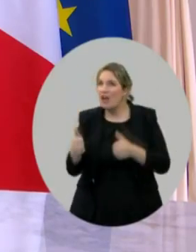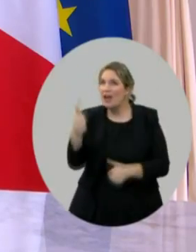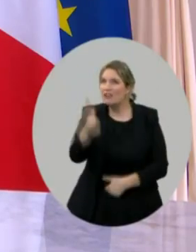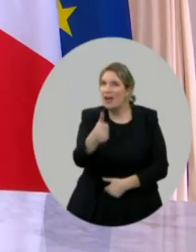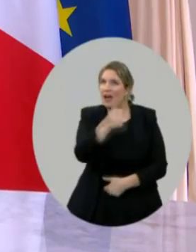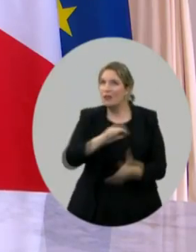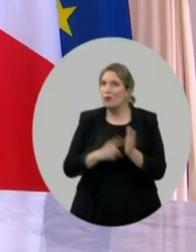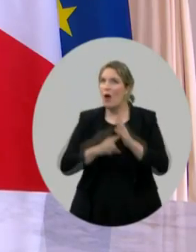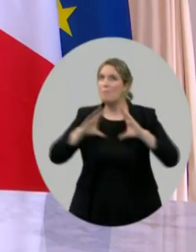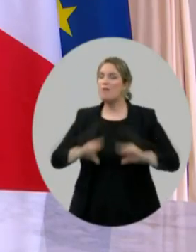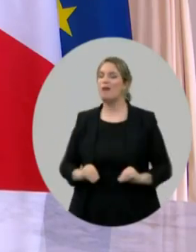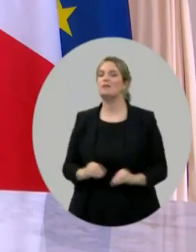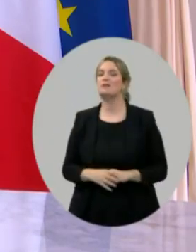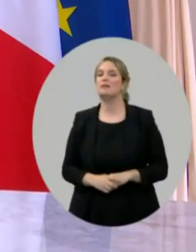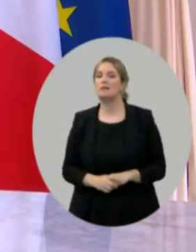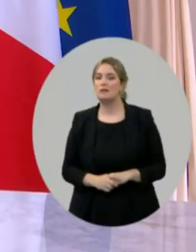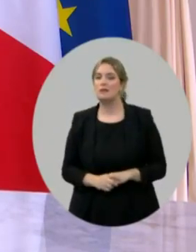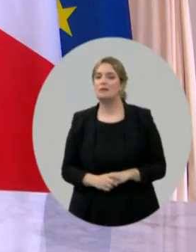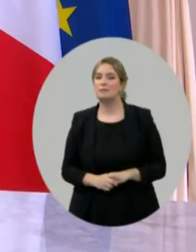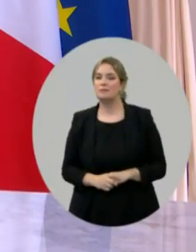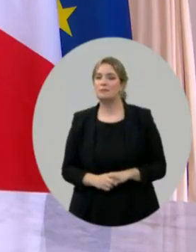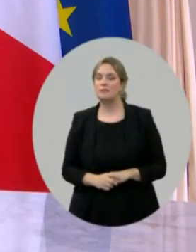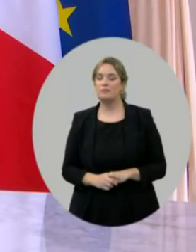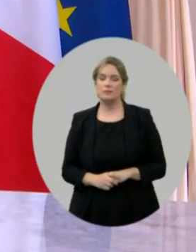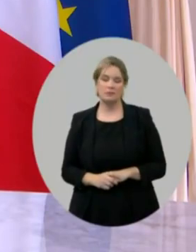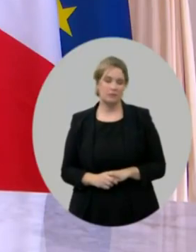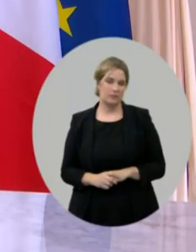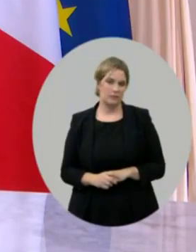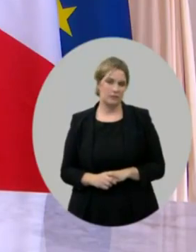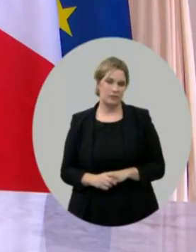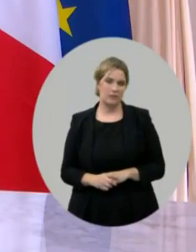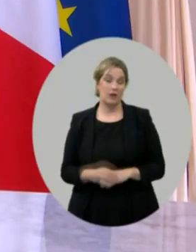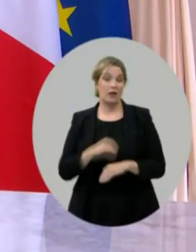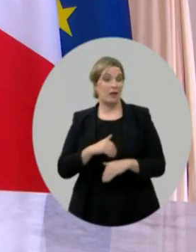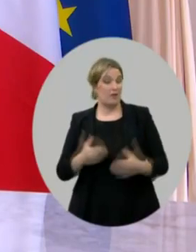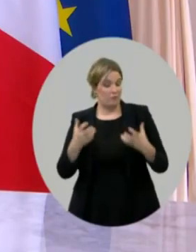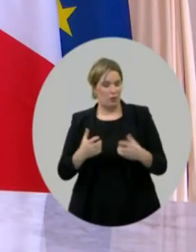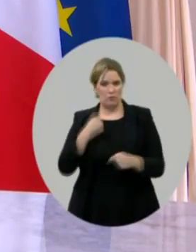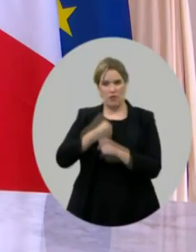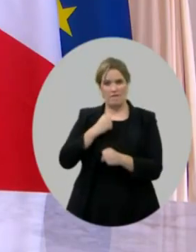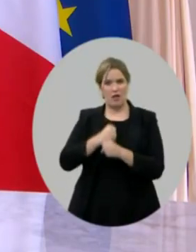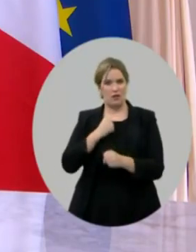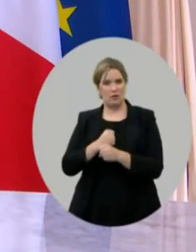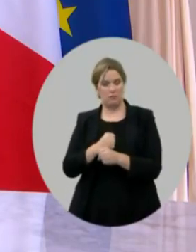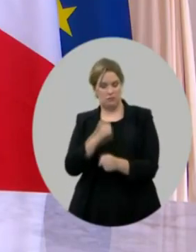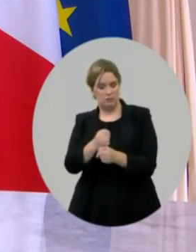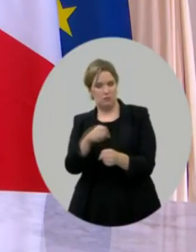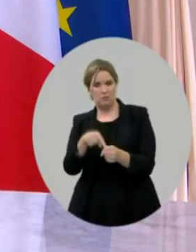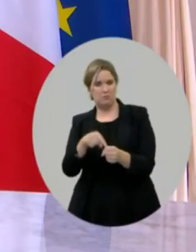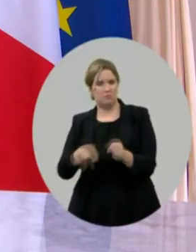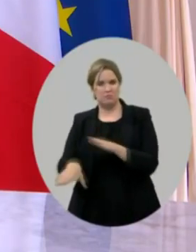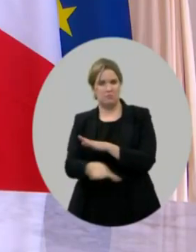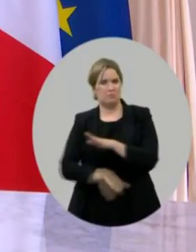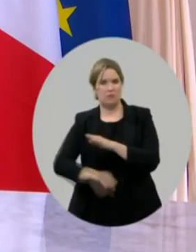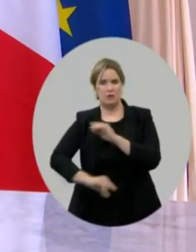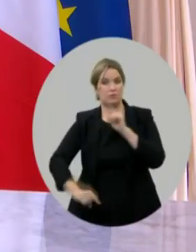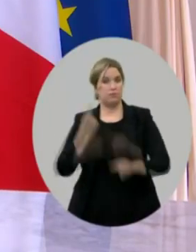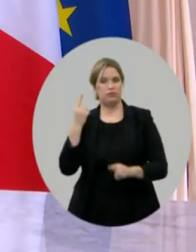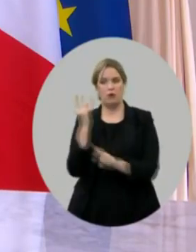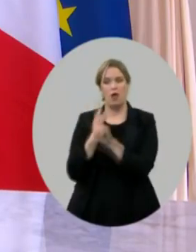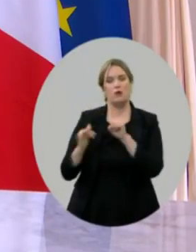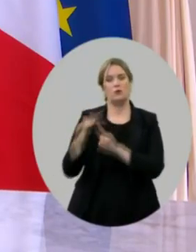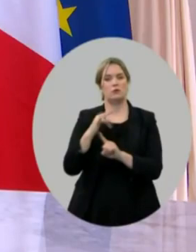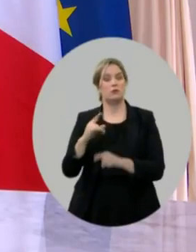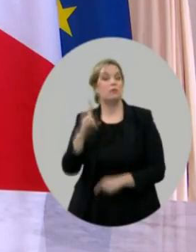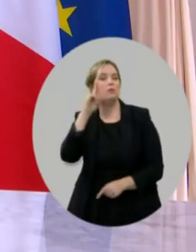se retrouver. Je veux ensuite miser sur le travail. Le travail est au cœur de notre société.